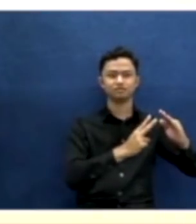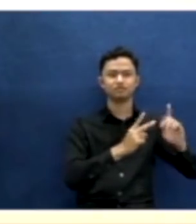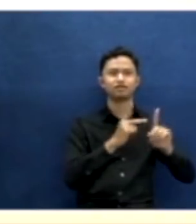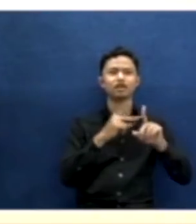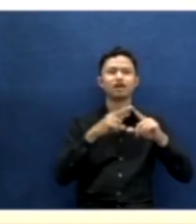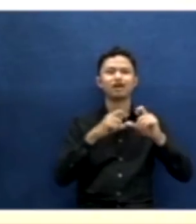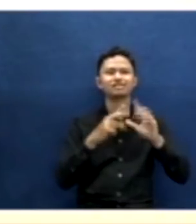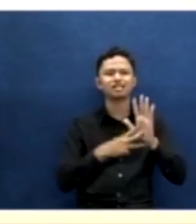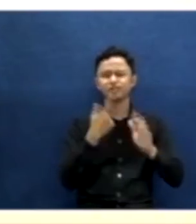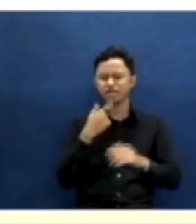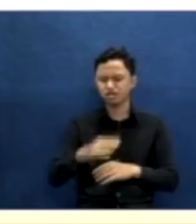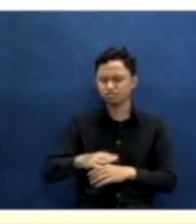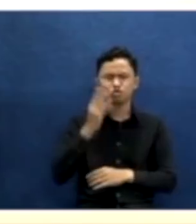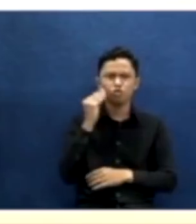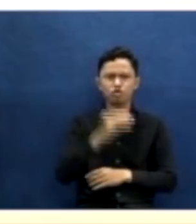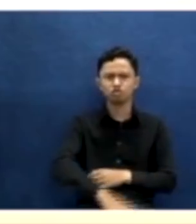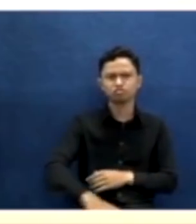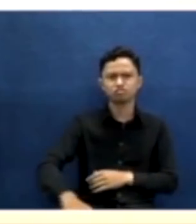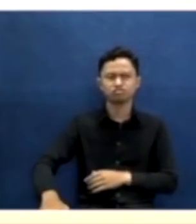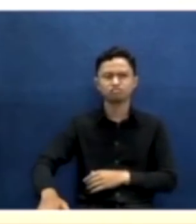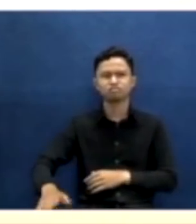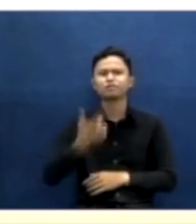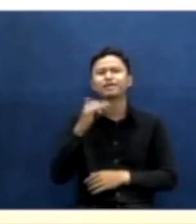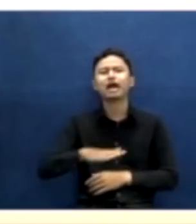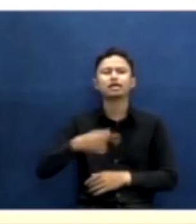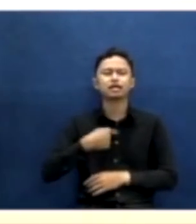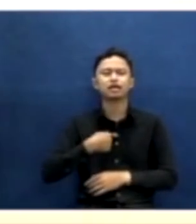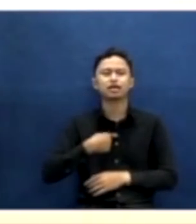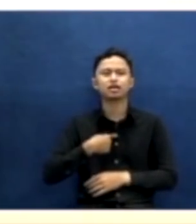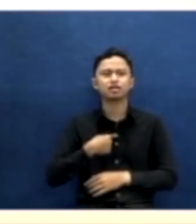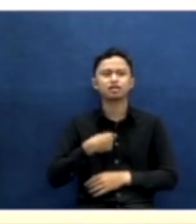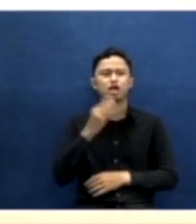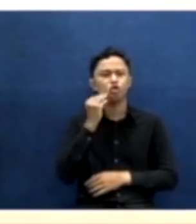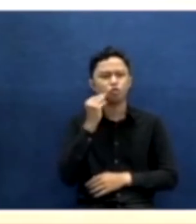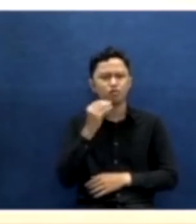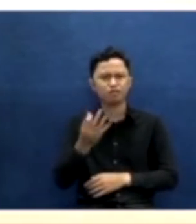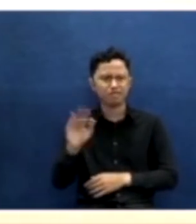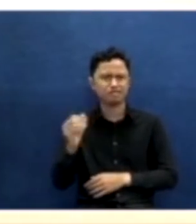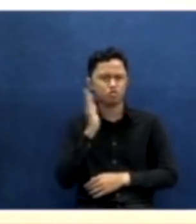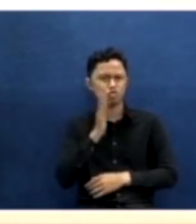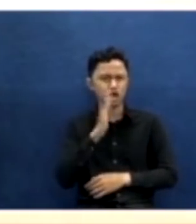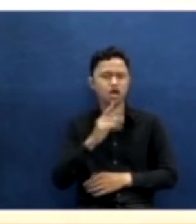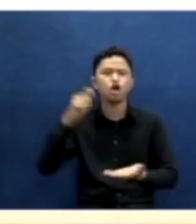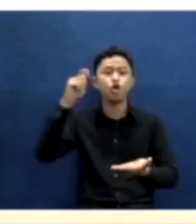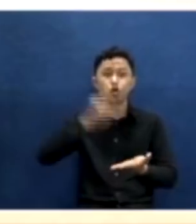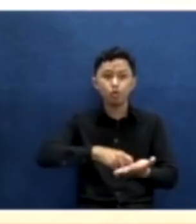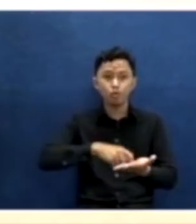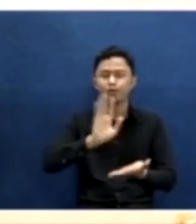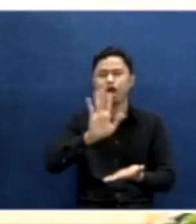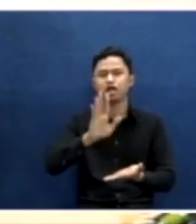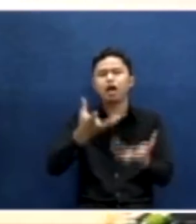Husain masih Diah seorang anak saya mungkin Jakfar masih belia belum terkena beban taklif belum terkena beban hukum yang